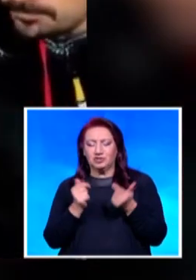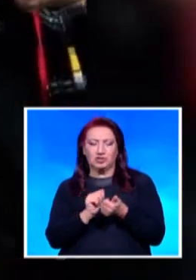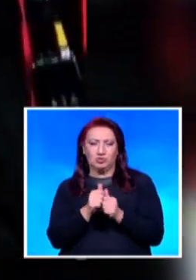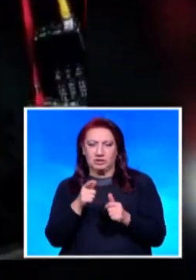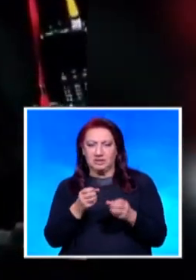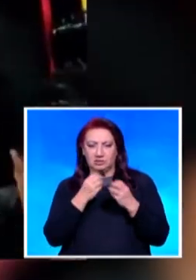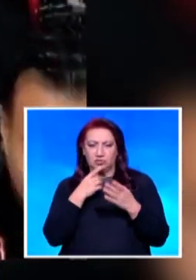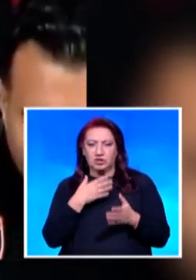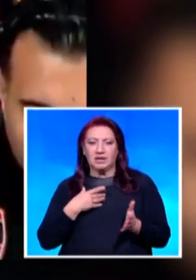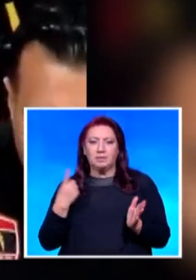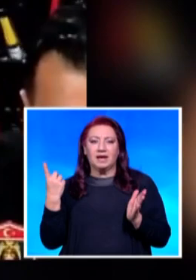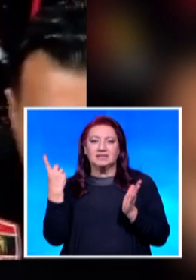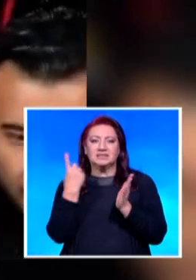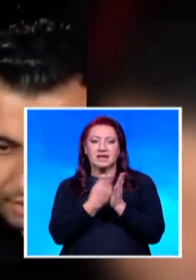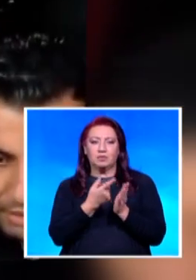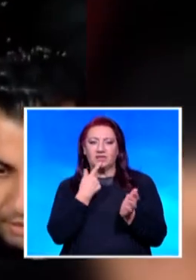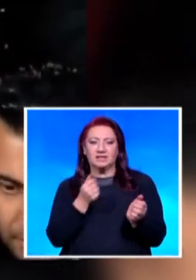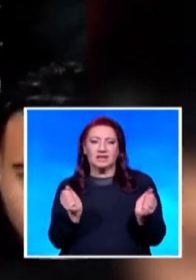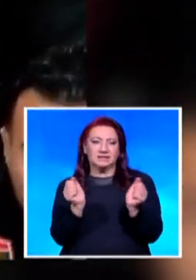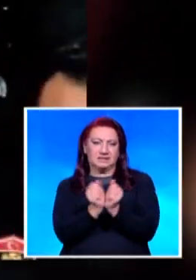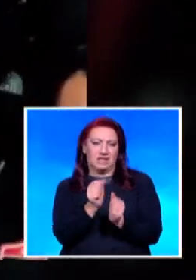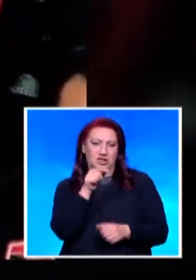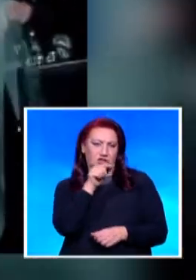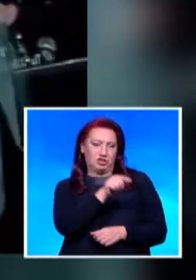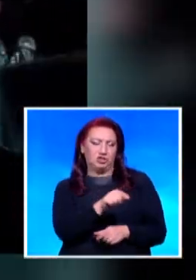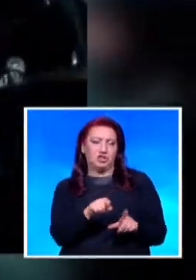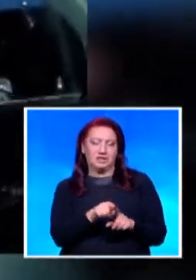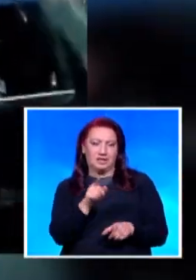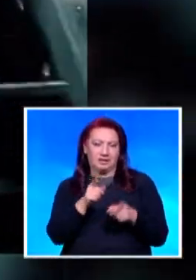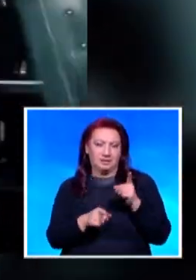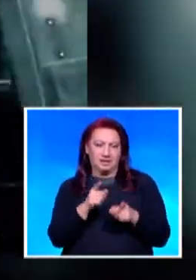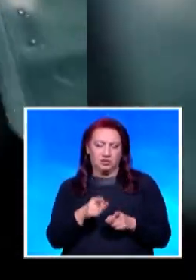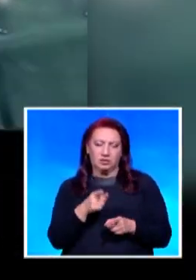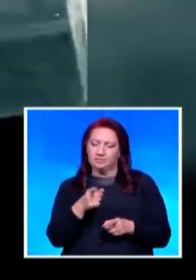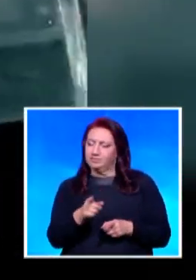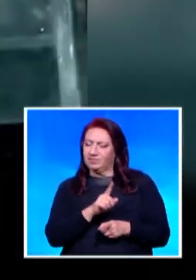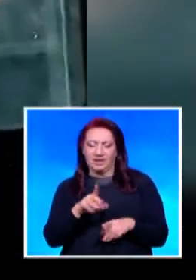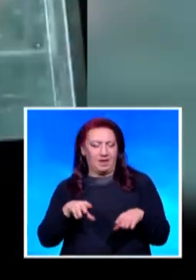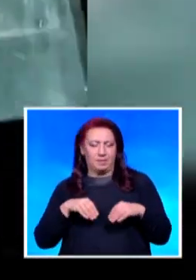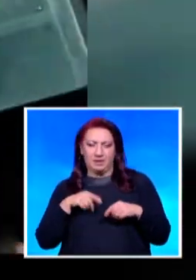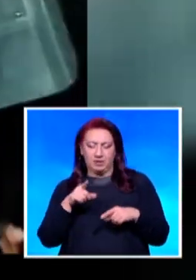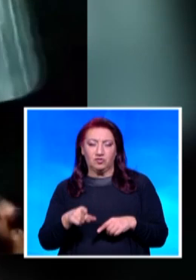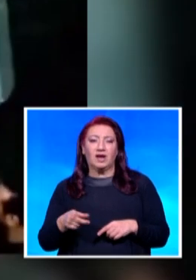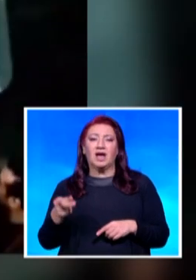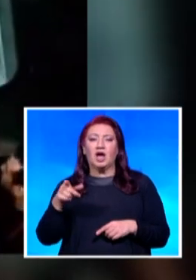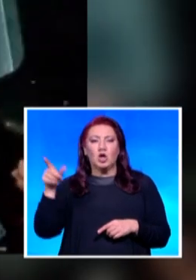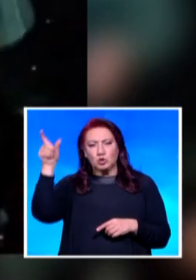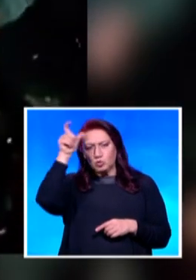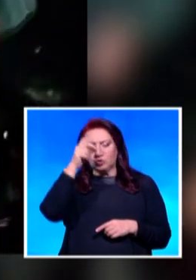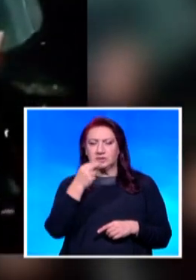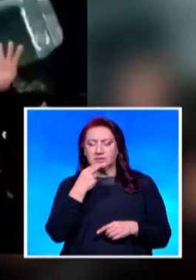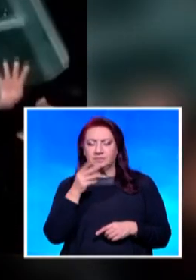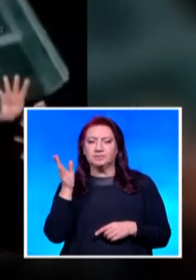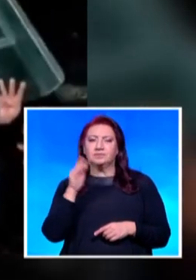Издадена е заповед за задържането на Коджа. Клубовете осъдиха остро грозните сцени, а турските рефери призоваха да не се ръководят мачове